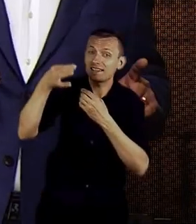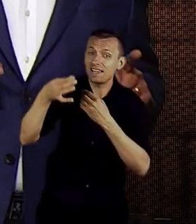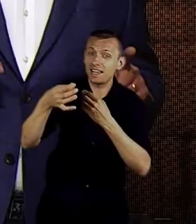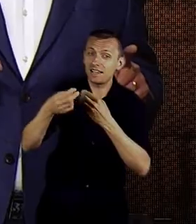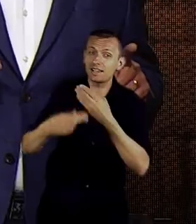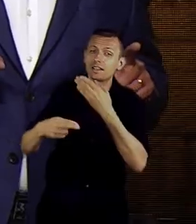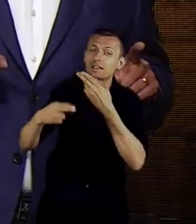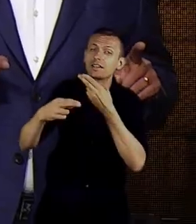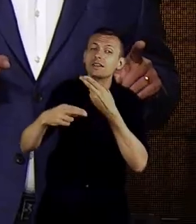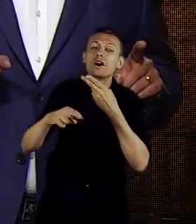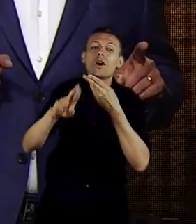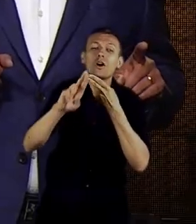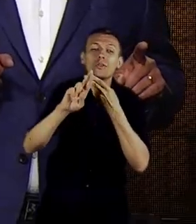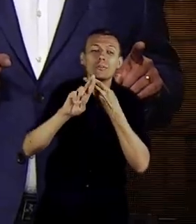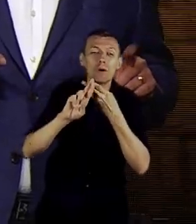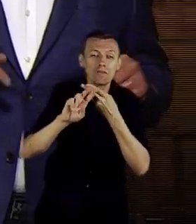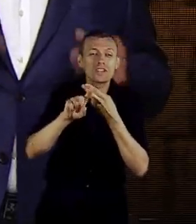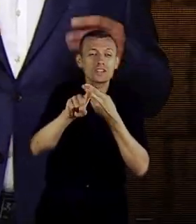prowadzi.